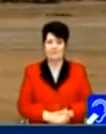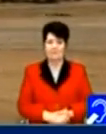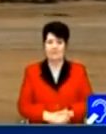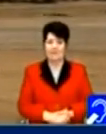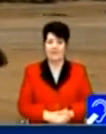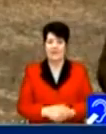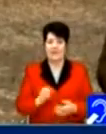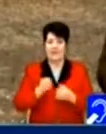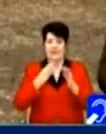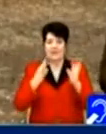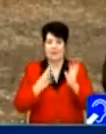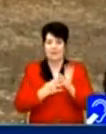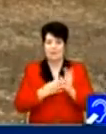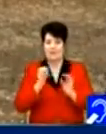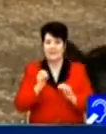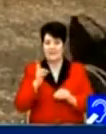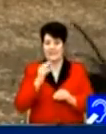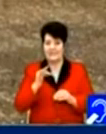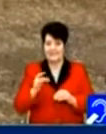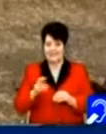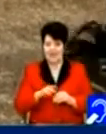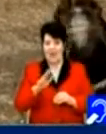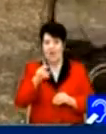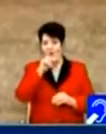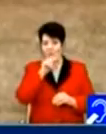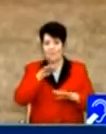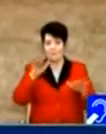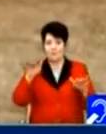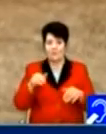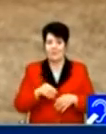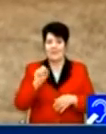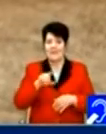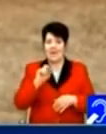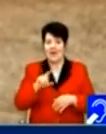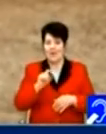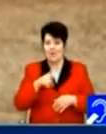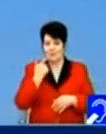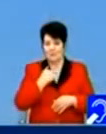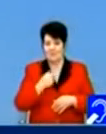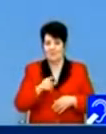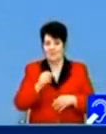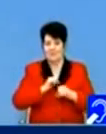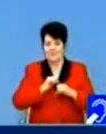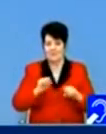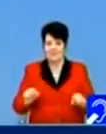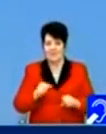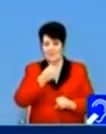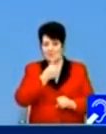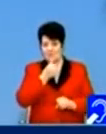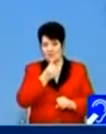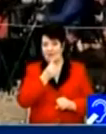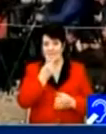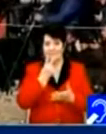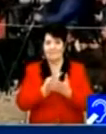Este cea de-a 19-a ediție a festivalului Vulturul de Aur. Ca de fiecare dată, cei mai îndrăzneți vânători încearcă să-și